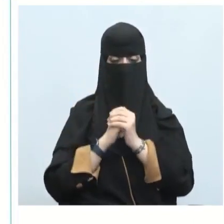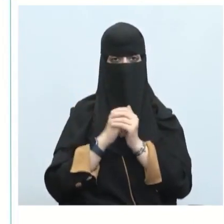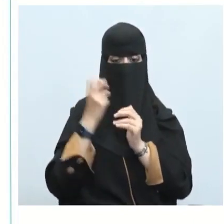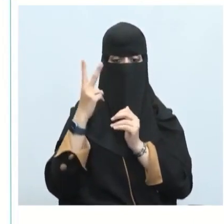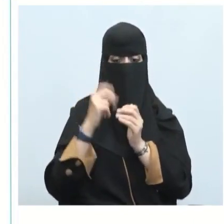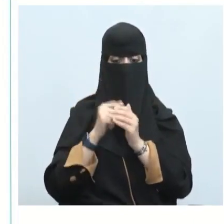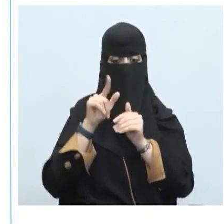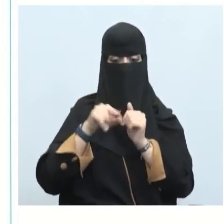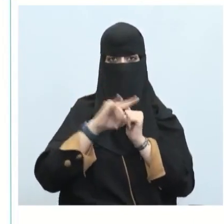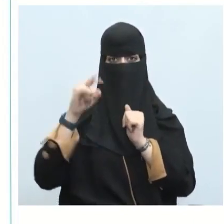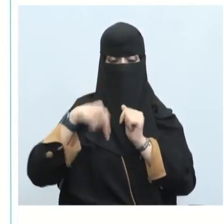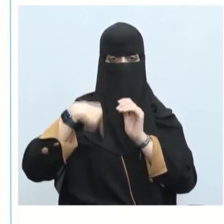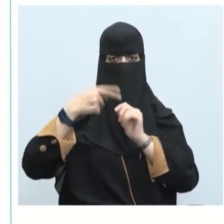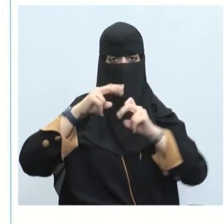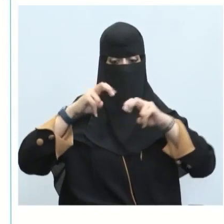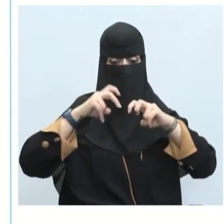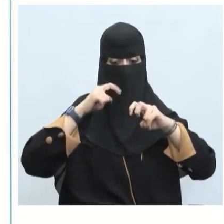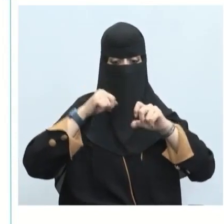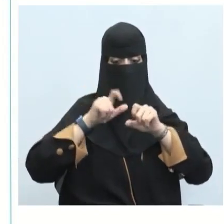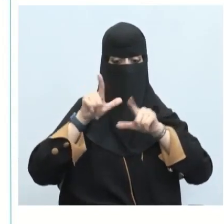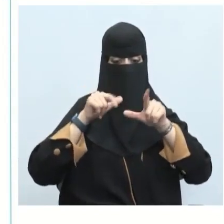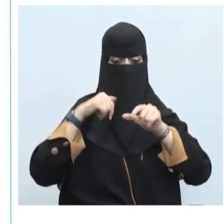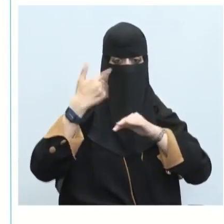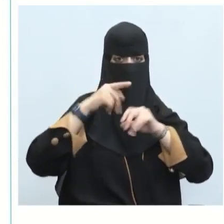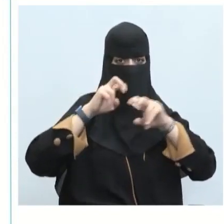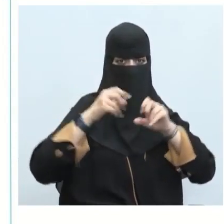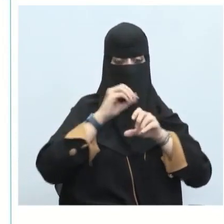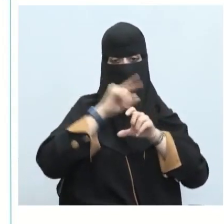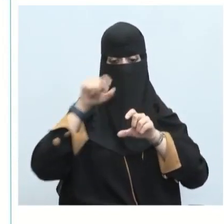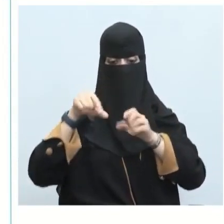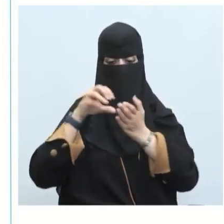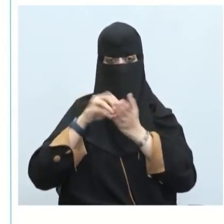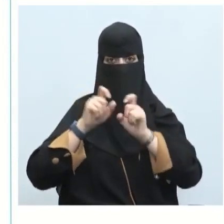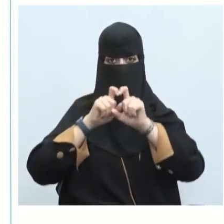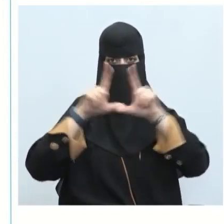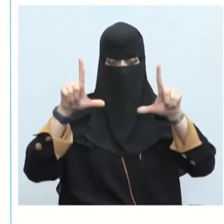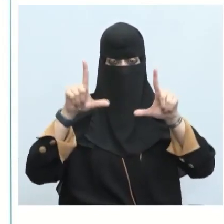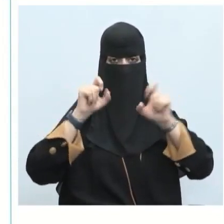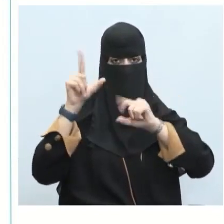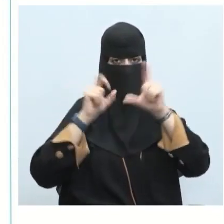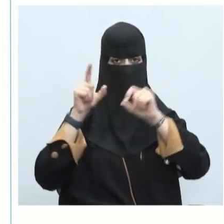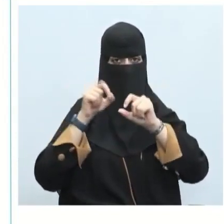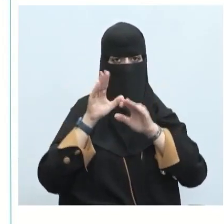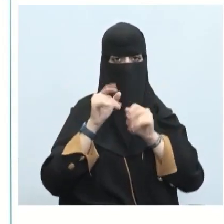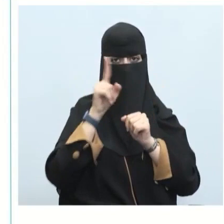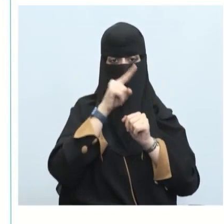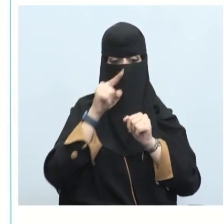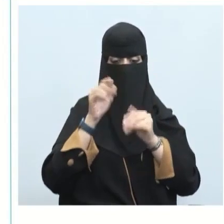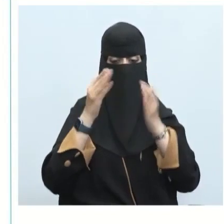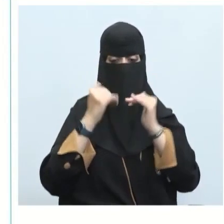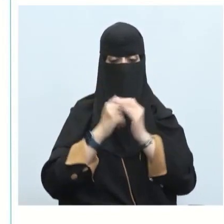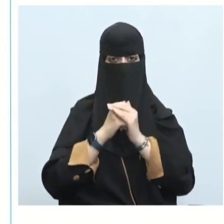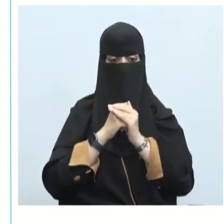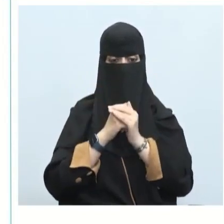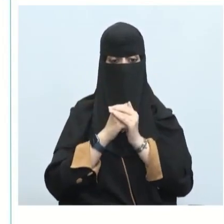صحيحه اثنين لا يمكن لمحركات البحث تفحص المواقع محتوى مواقع الكترونيه خطا